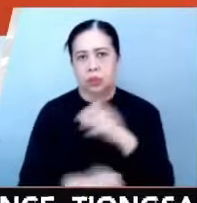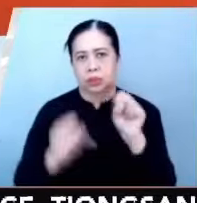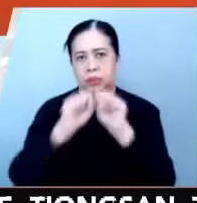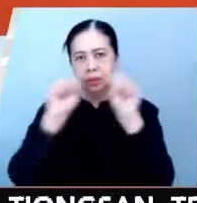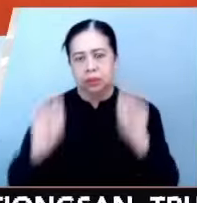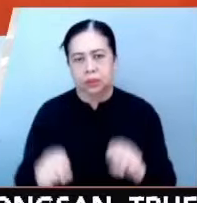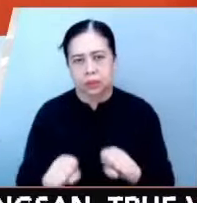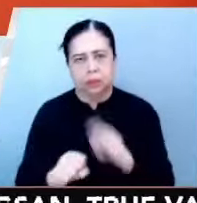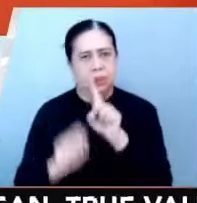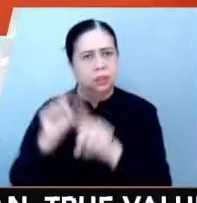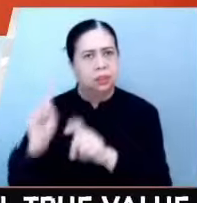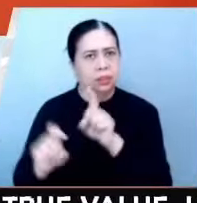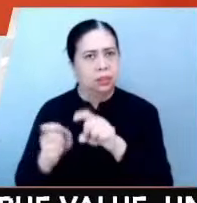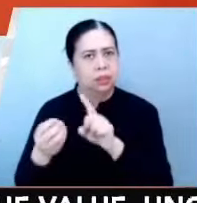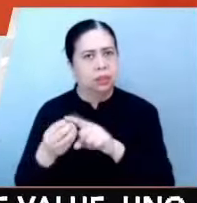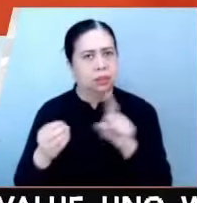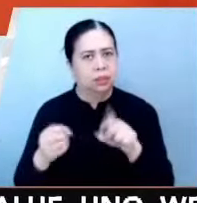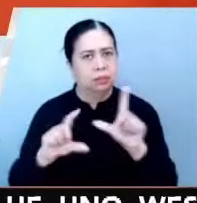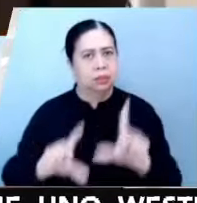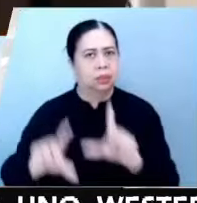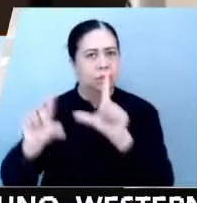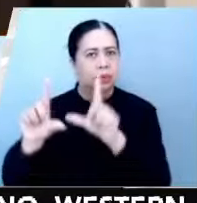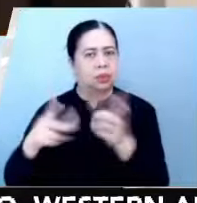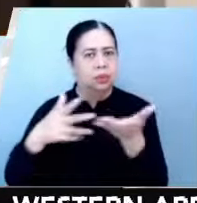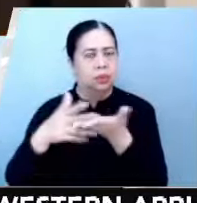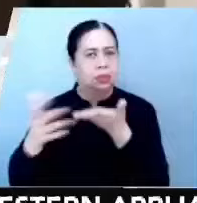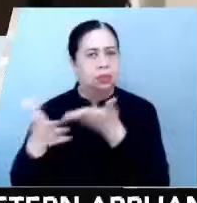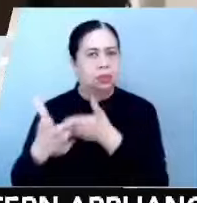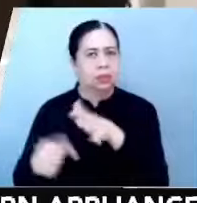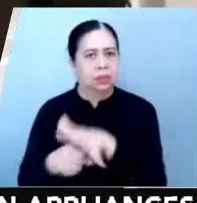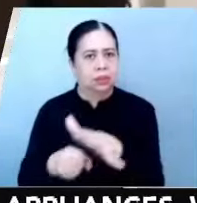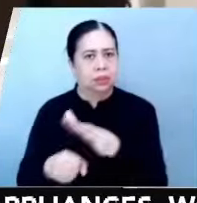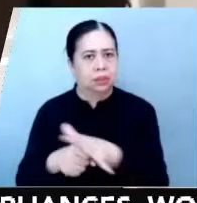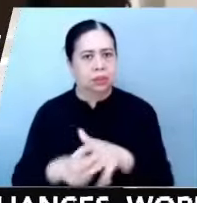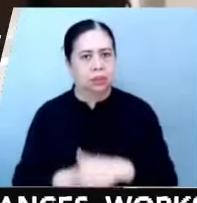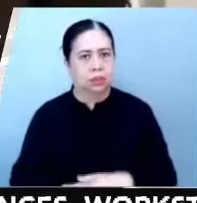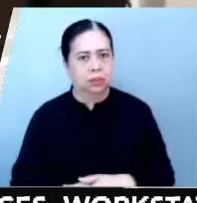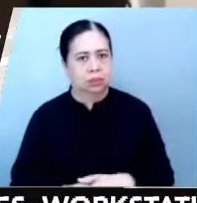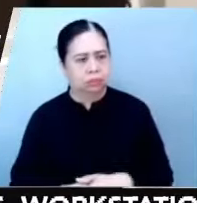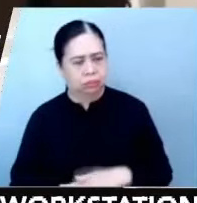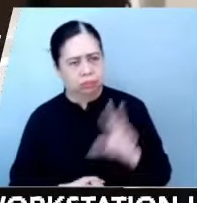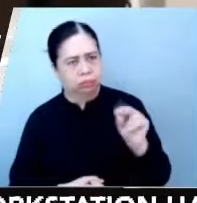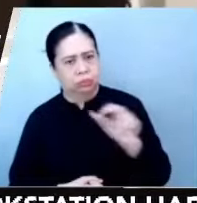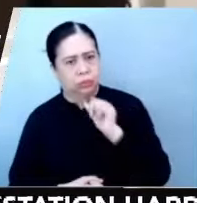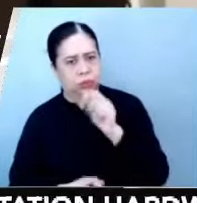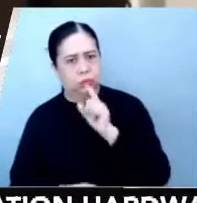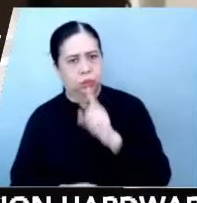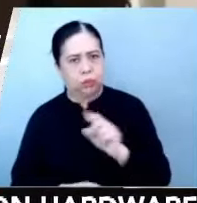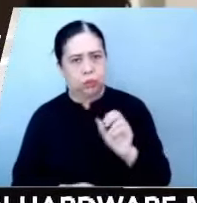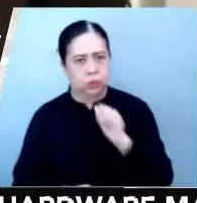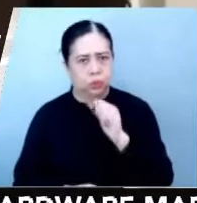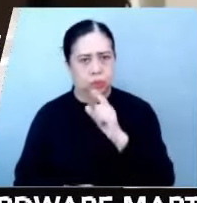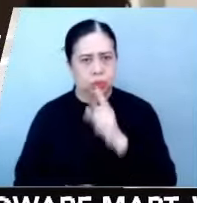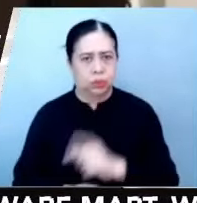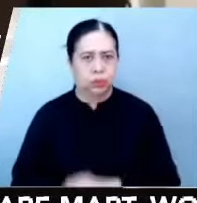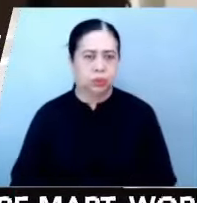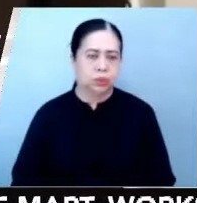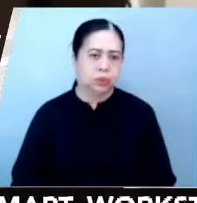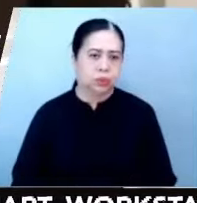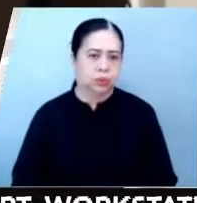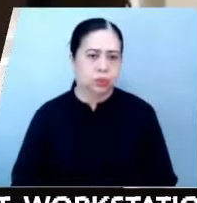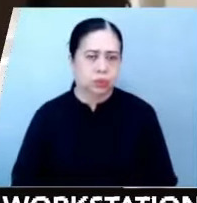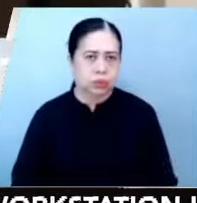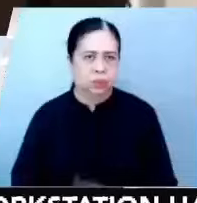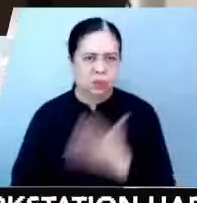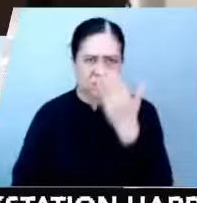siya kaugnay sa mga naisang pangkasong rape laban sa kanya. Hindi po ito yun. Wala pong katotohanan yan. Ba't siya kaya naireklamo